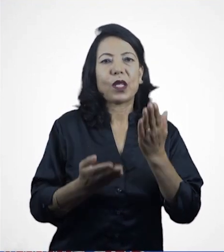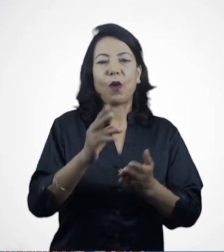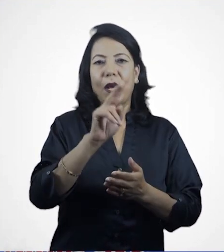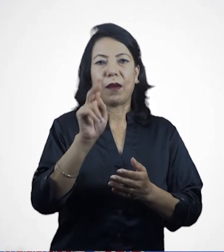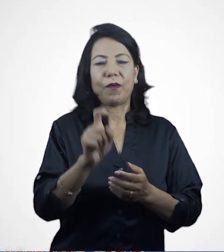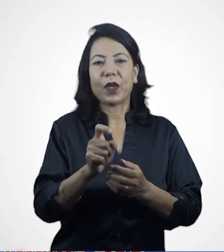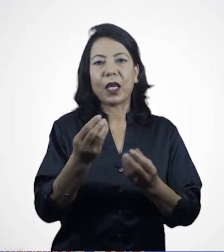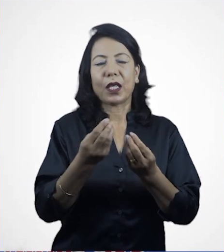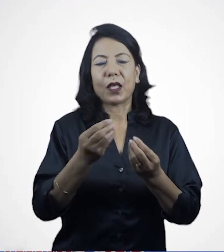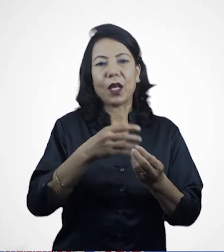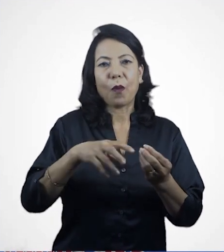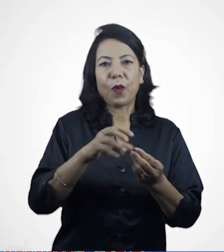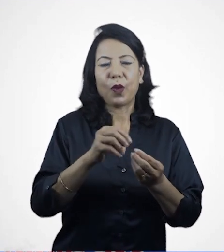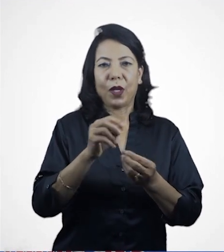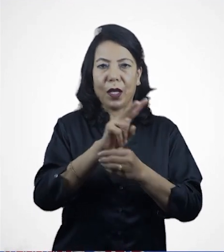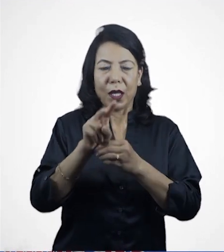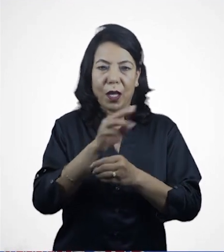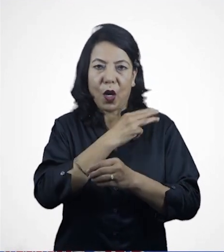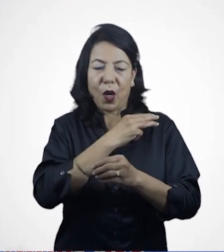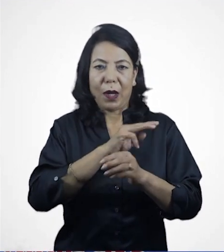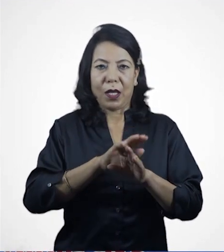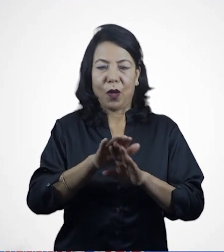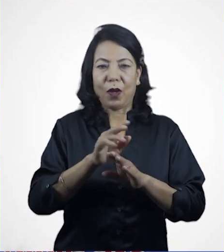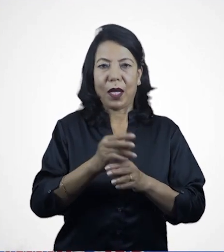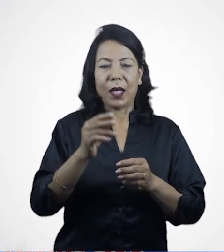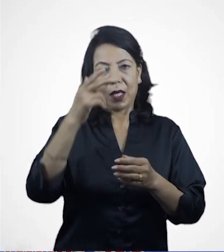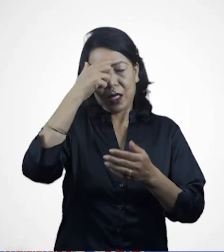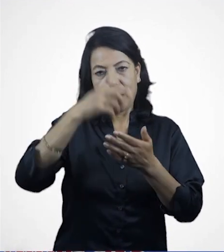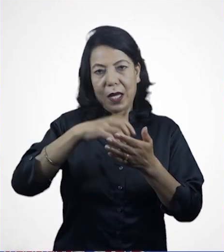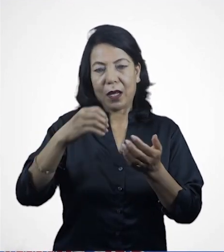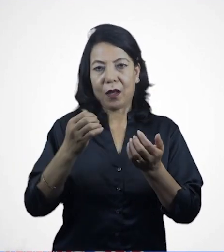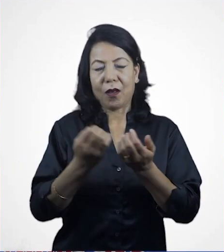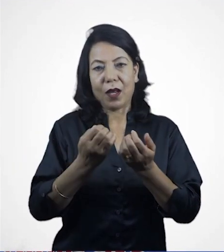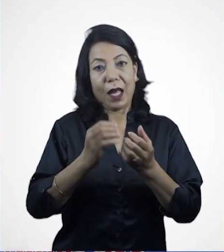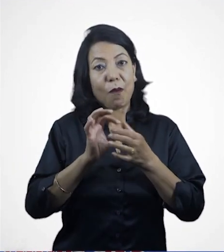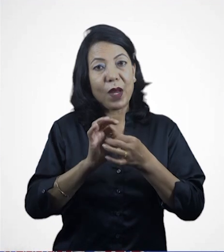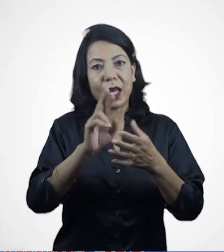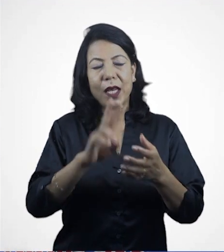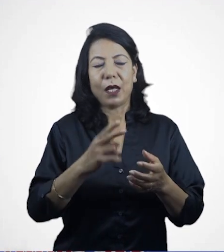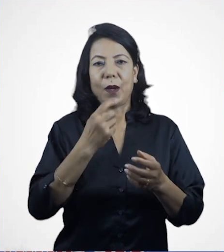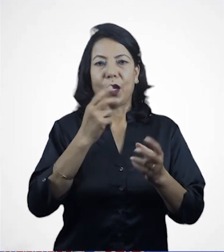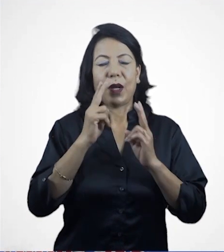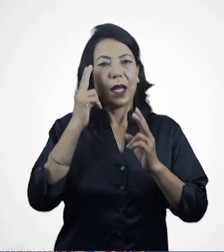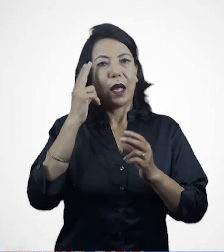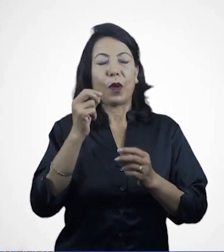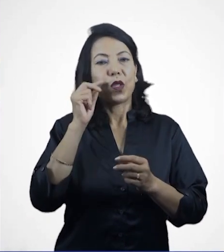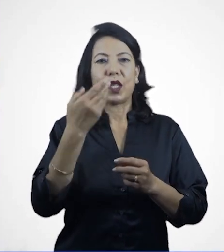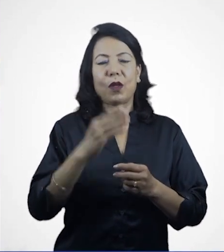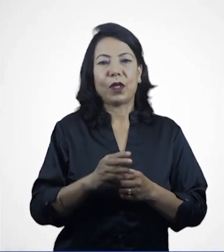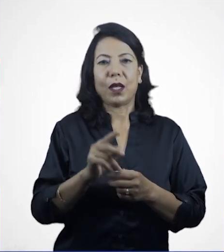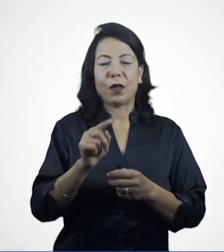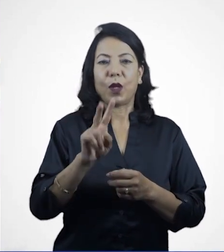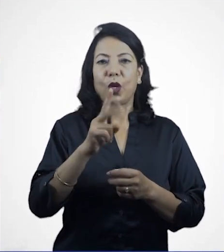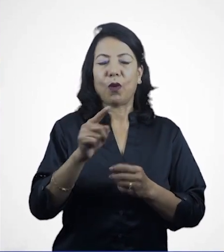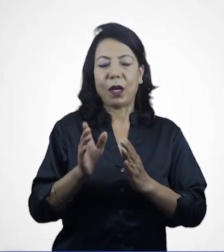अलिक ती तमाम ती दर्शा कर लाई, वहारी पनी असरी समधान गरना चाहिए, थापवना सजील होंचा अब